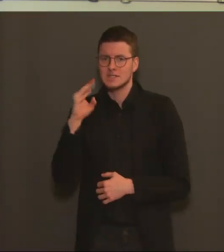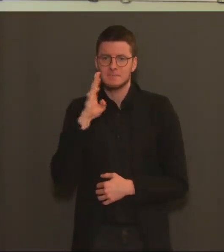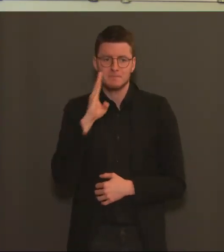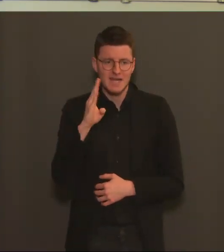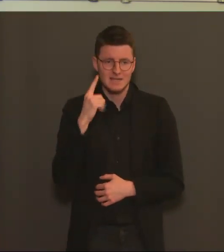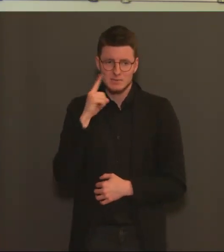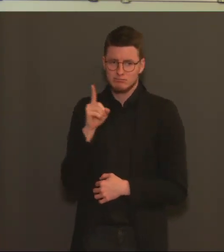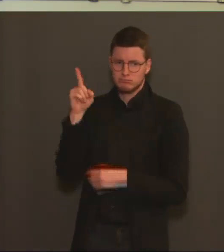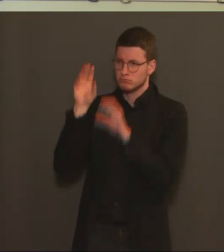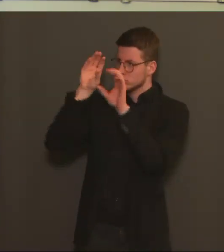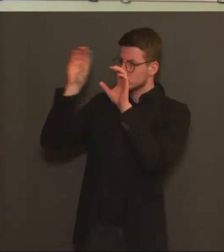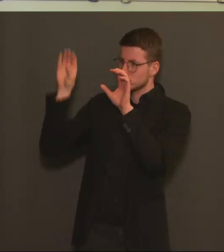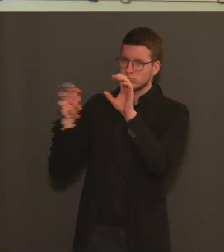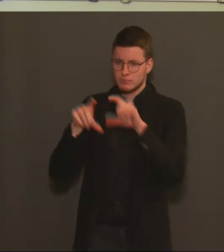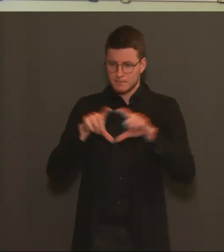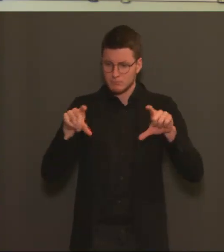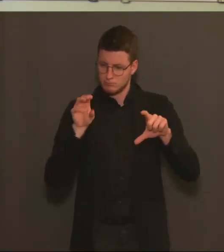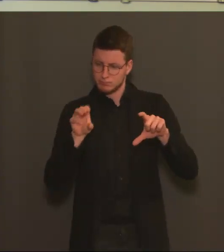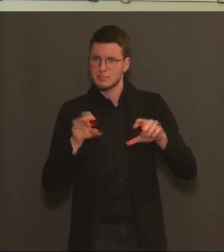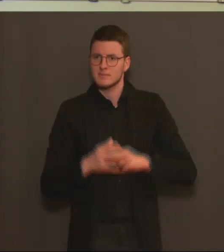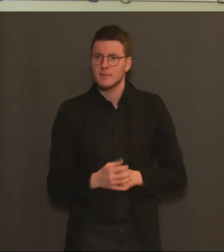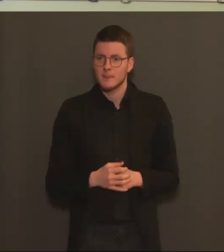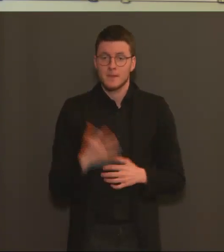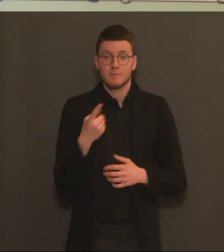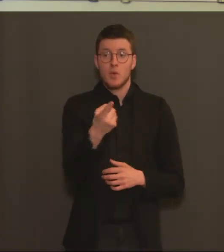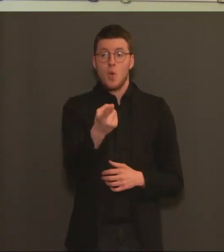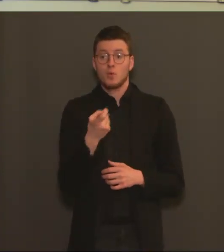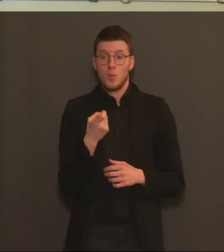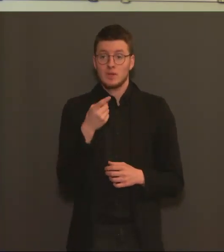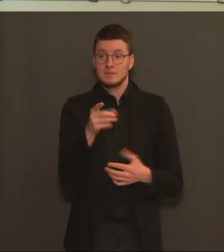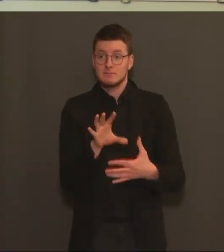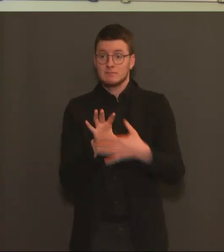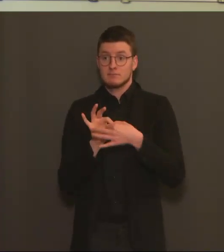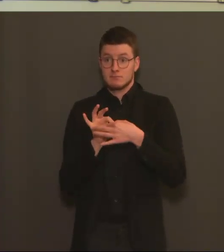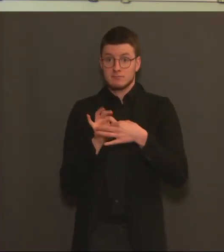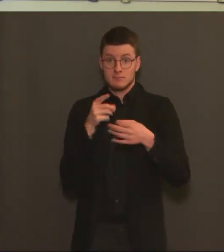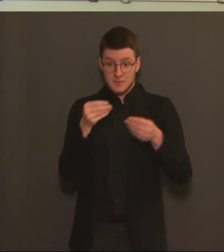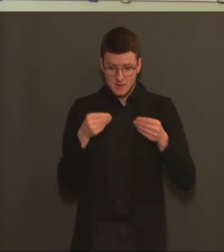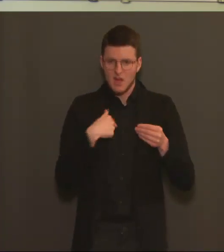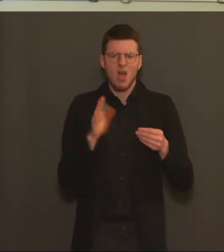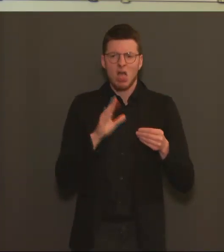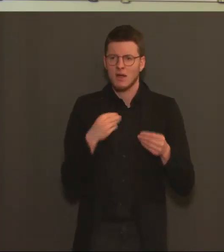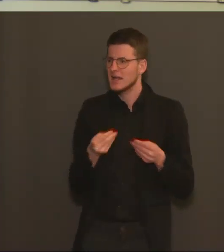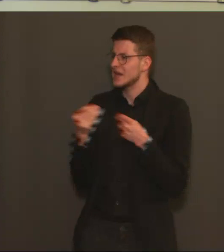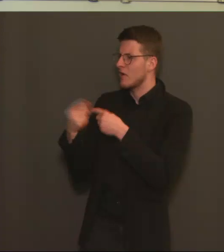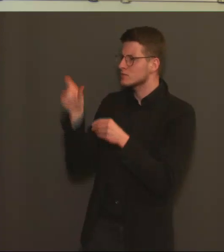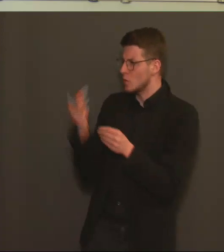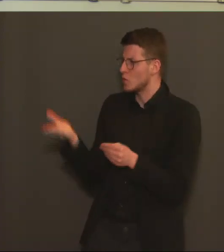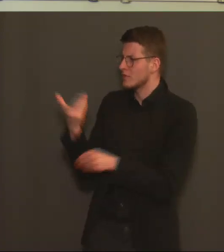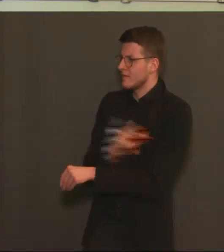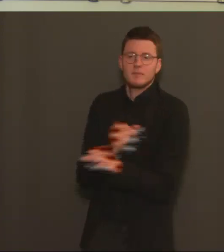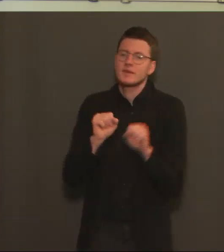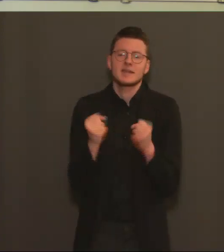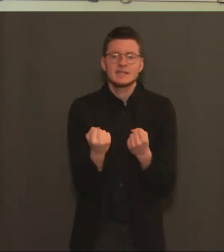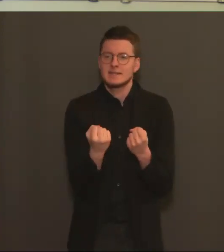De uitnodiging is persoonlijk en kan niet worden overdragen aan iemand anders.